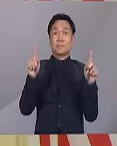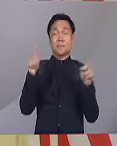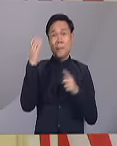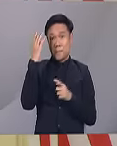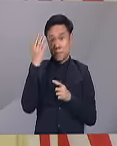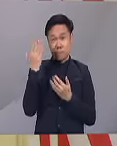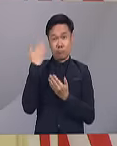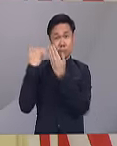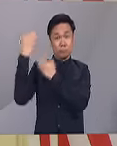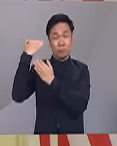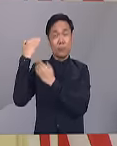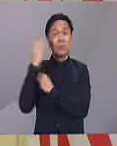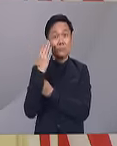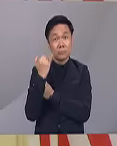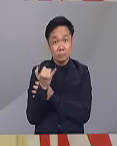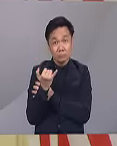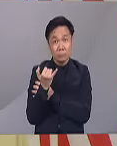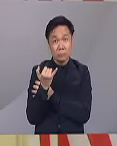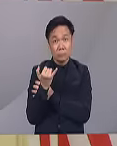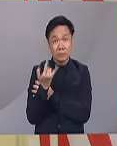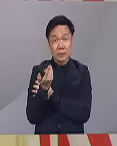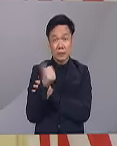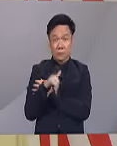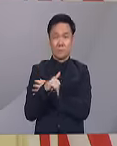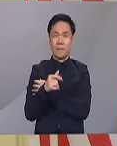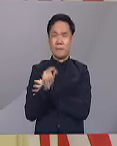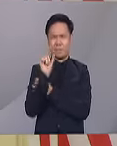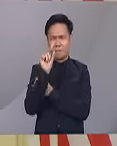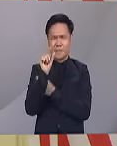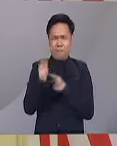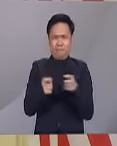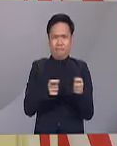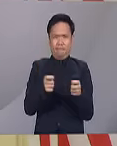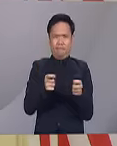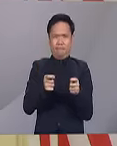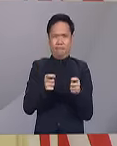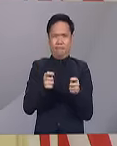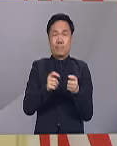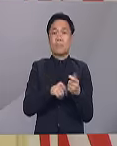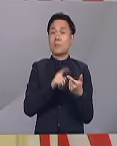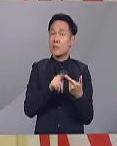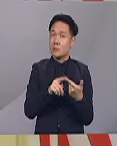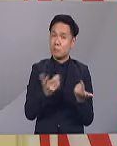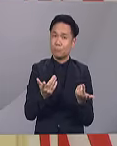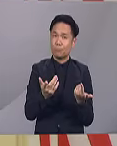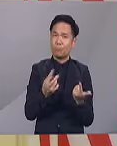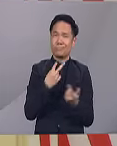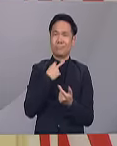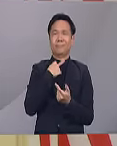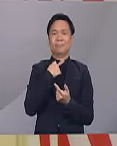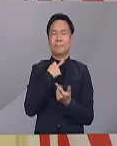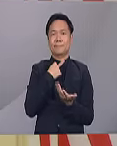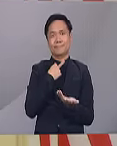dalam keadaan yang agak terkawal dan terpaksa